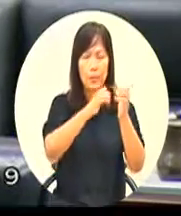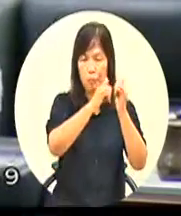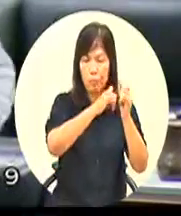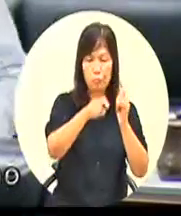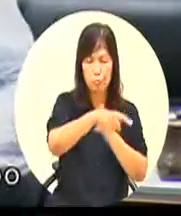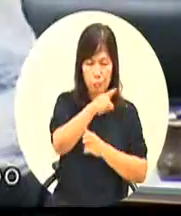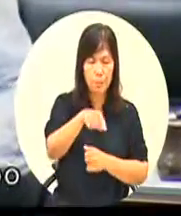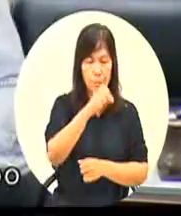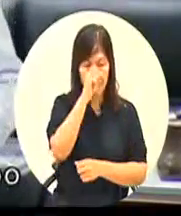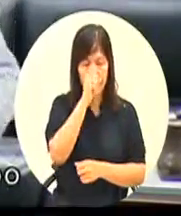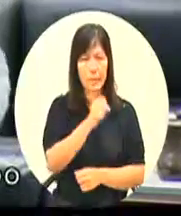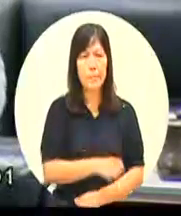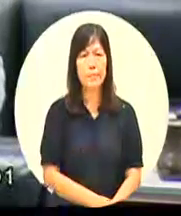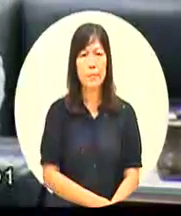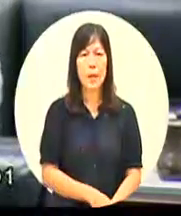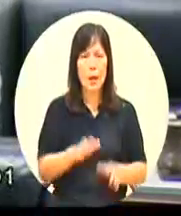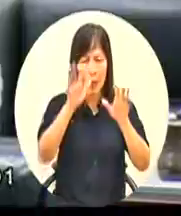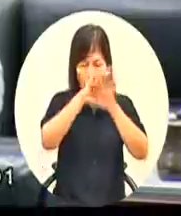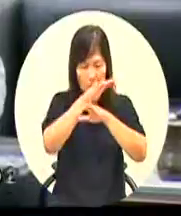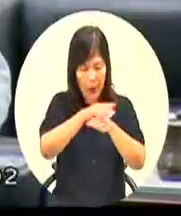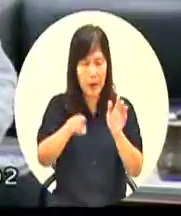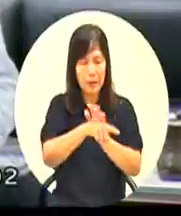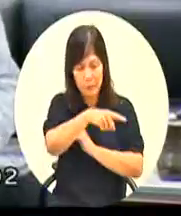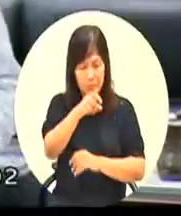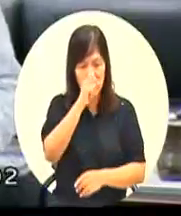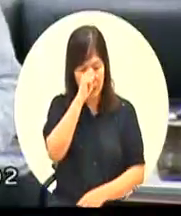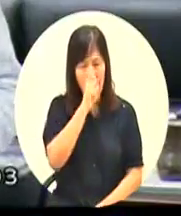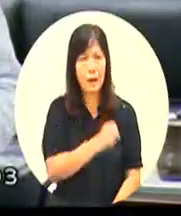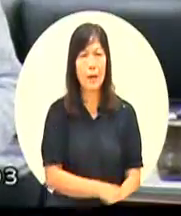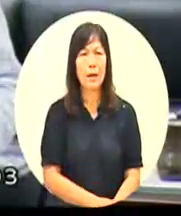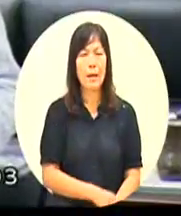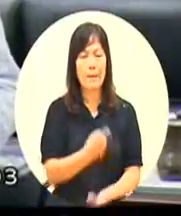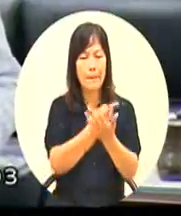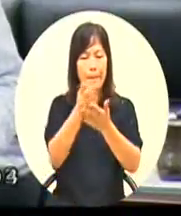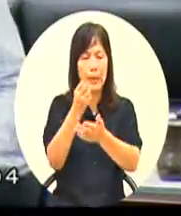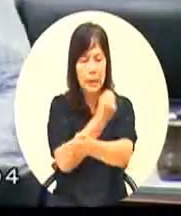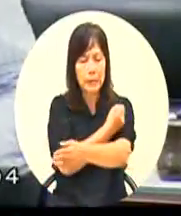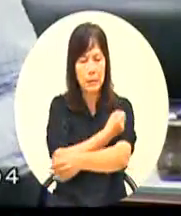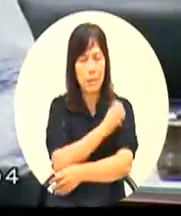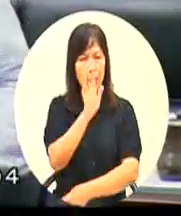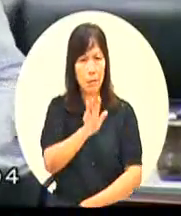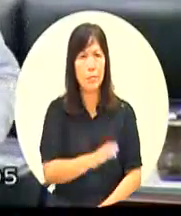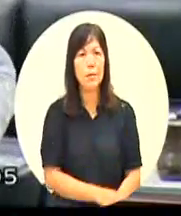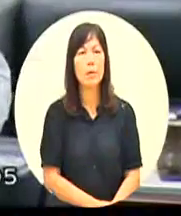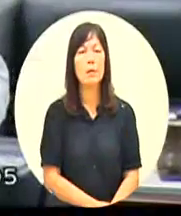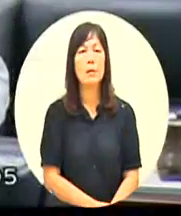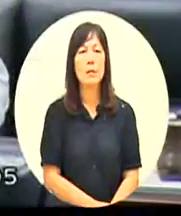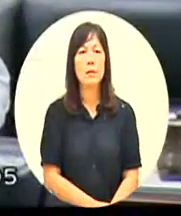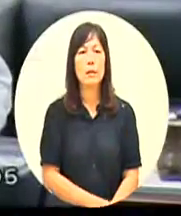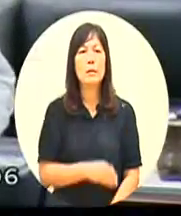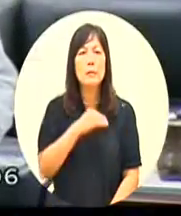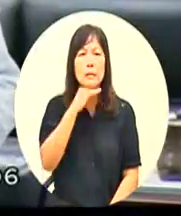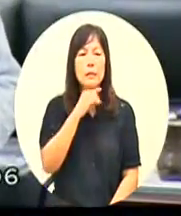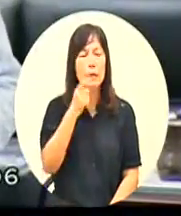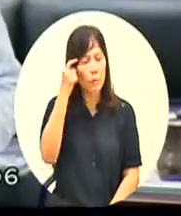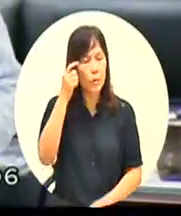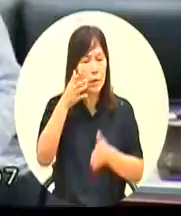哈，大家晚安了哈，大家好哈，大家都辛苦啊哈。等一下，本席会针对我